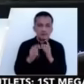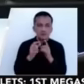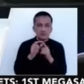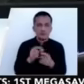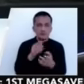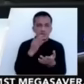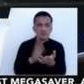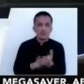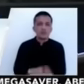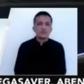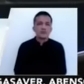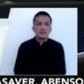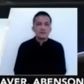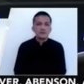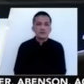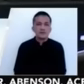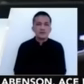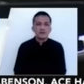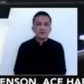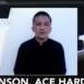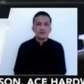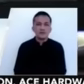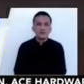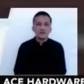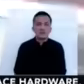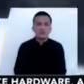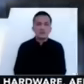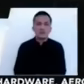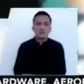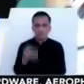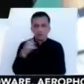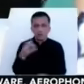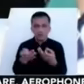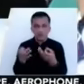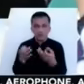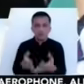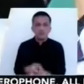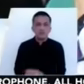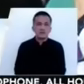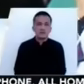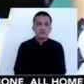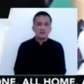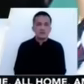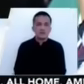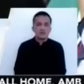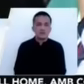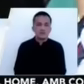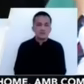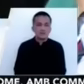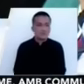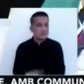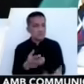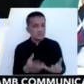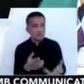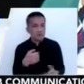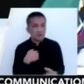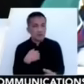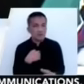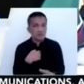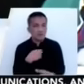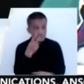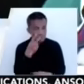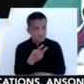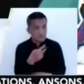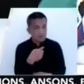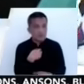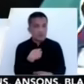naman eh. Okay. Bakit siya nag-facilitate? Siguro po yun, dahil isa na rin na sa tingin ko lang po, no? Baka